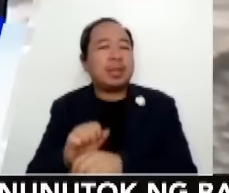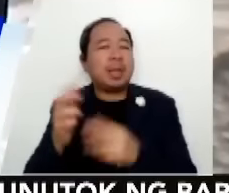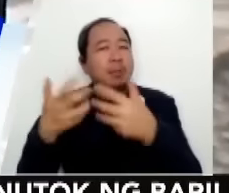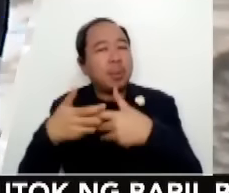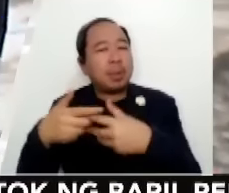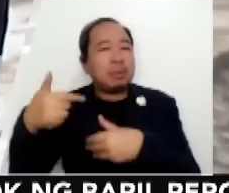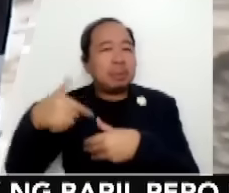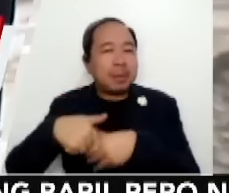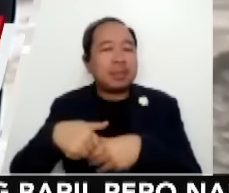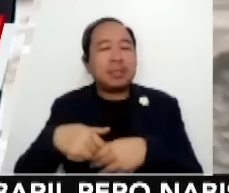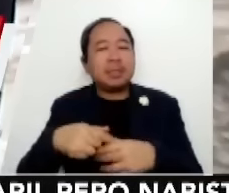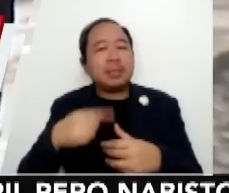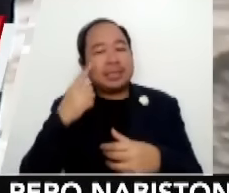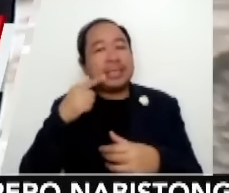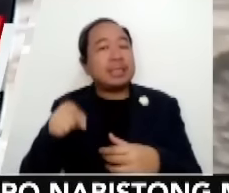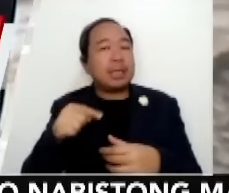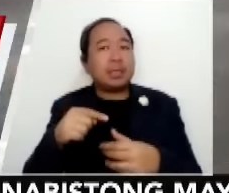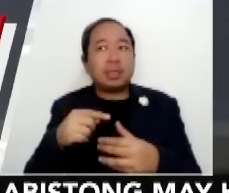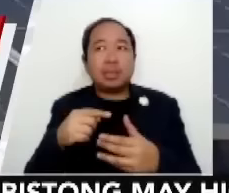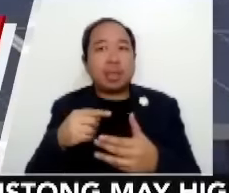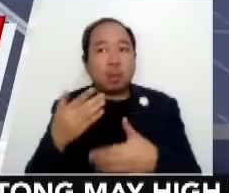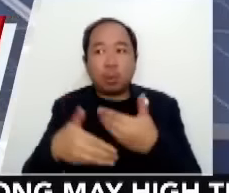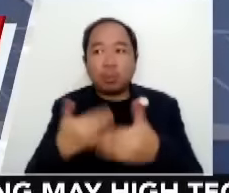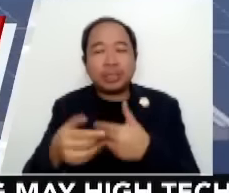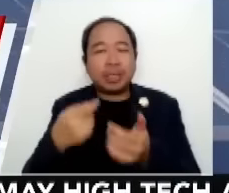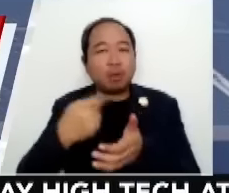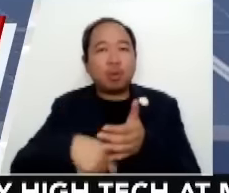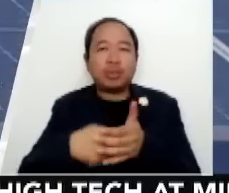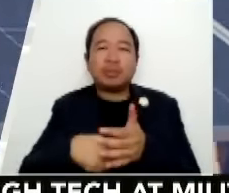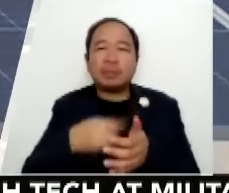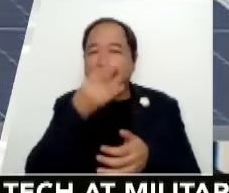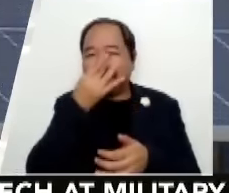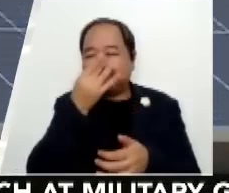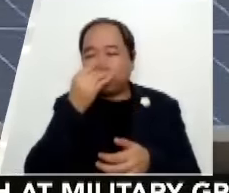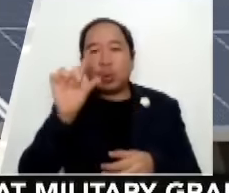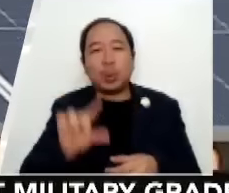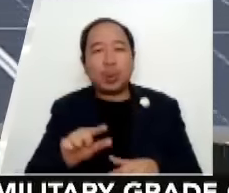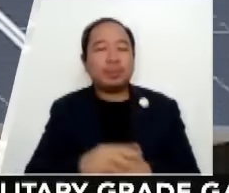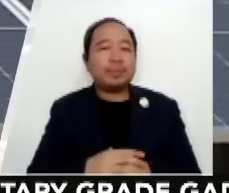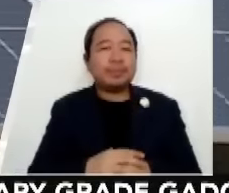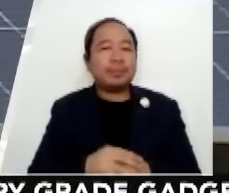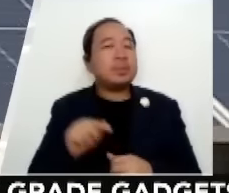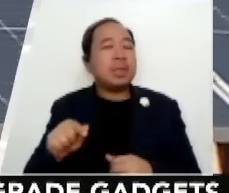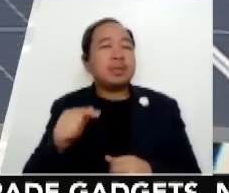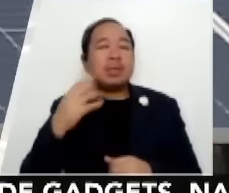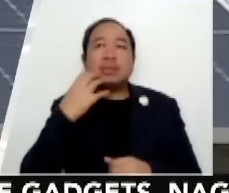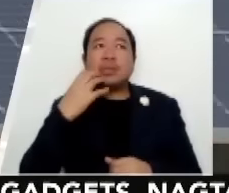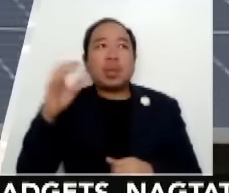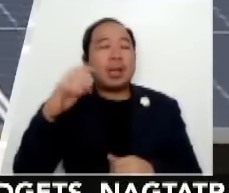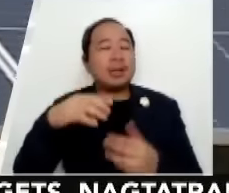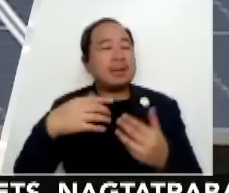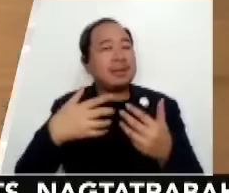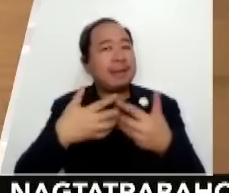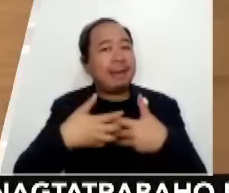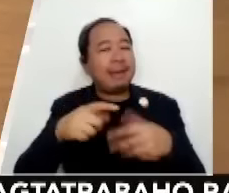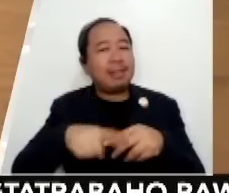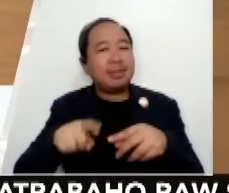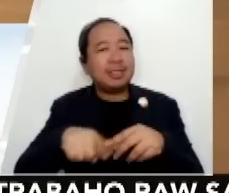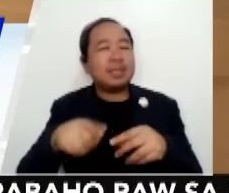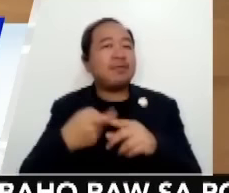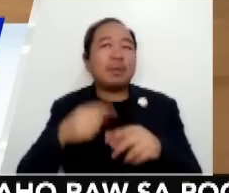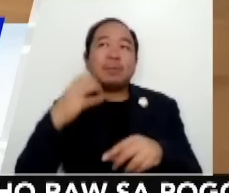cost, operational cost niya is maliit lang din. Isa ang solar energy o kuryenteng galing sa enerhiya ng araw sa mga nais isama